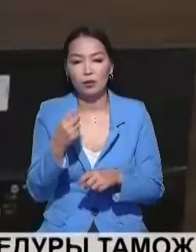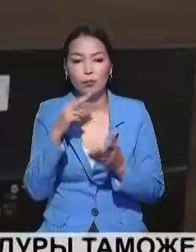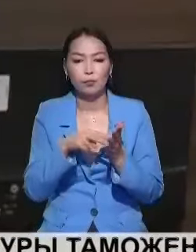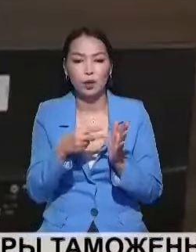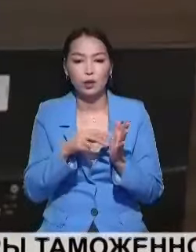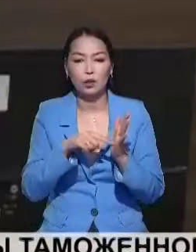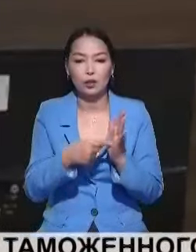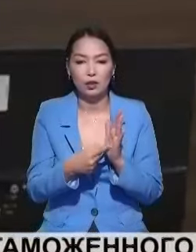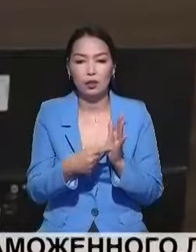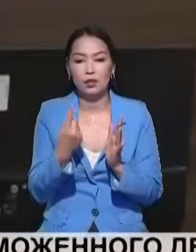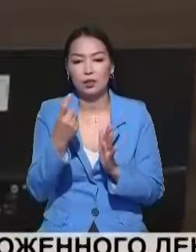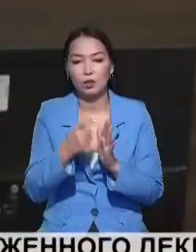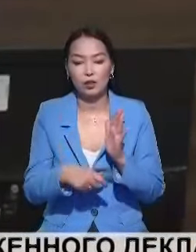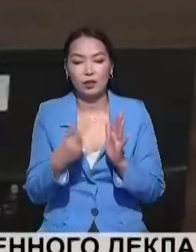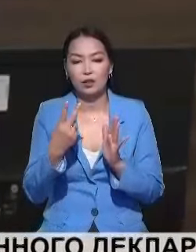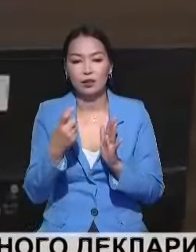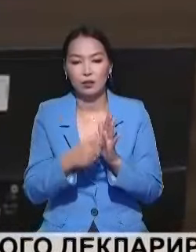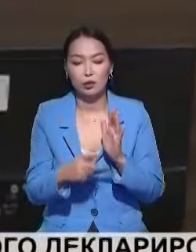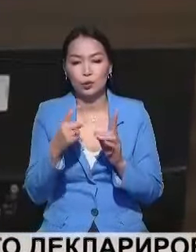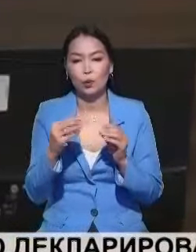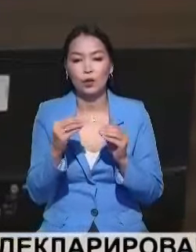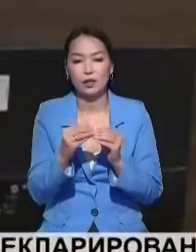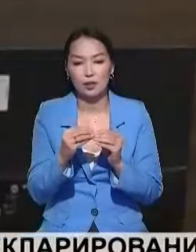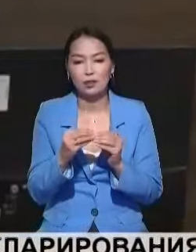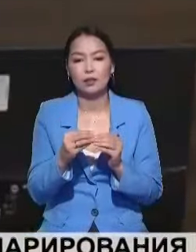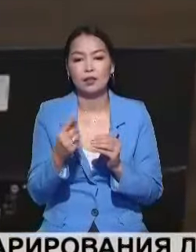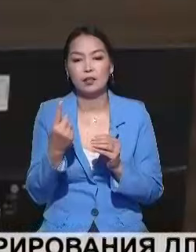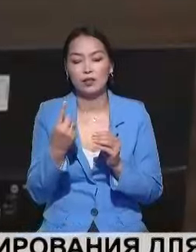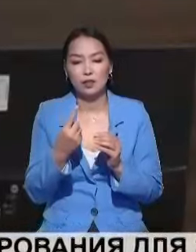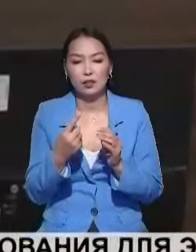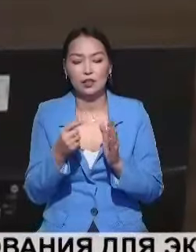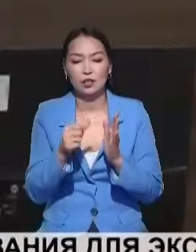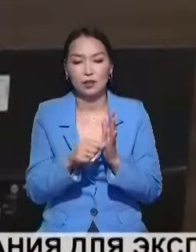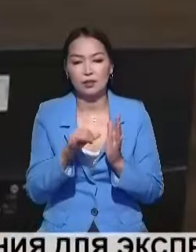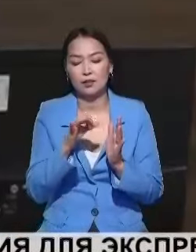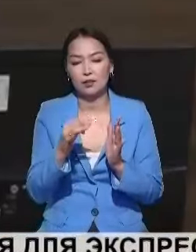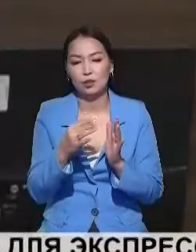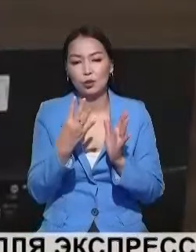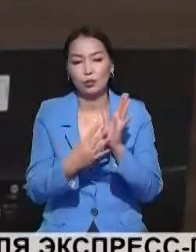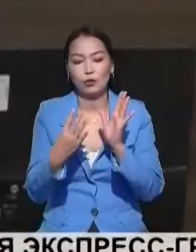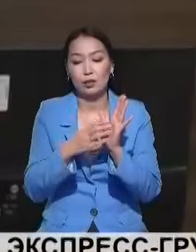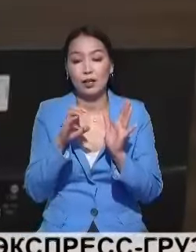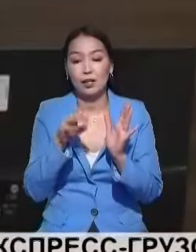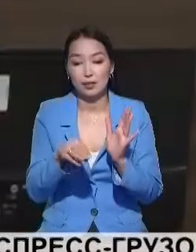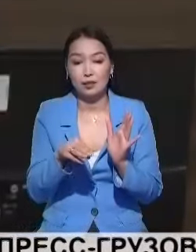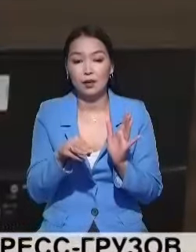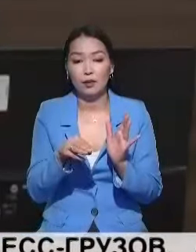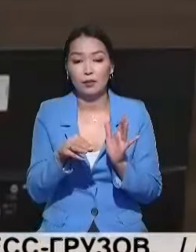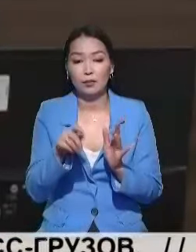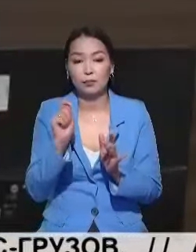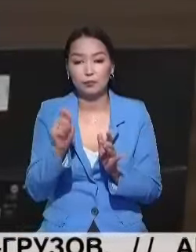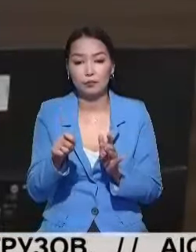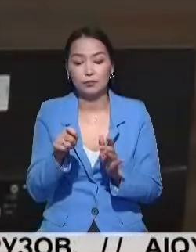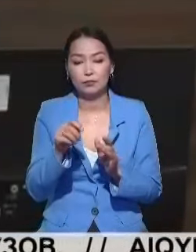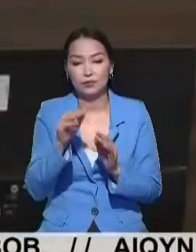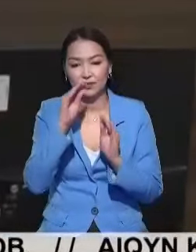пунктом 1 части 2 статьи 110, пунктом 5 части 2 статьи 99 Уголовного кодекса и назначить ему